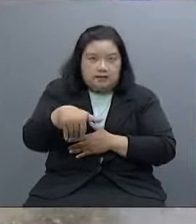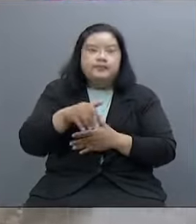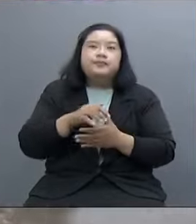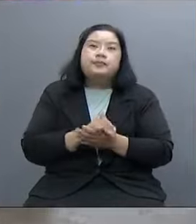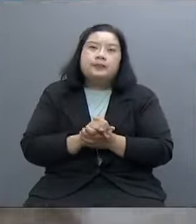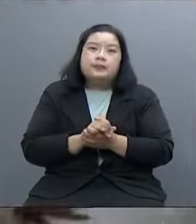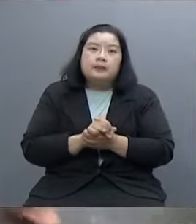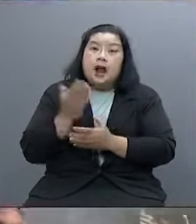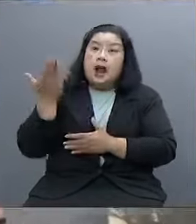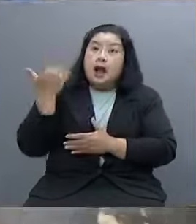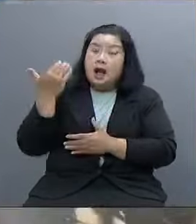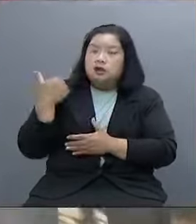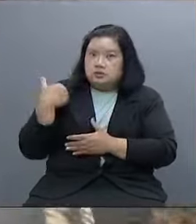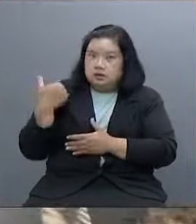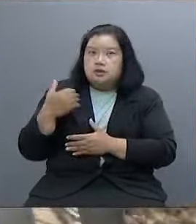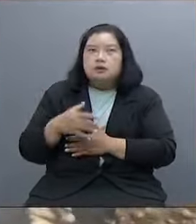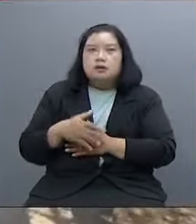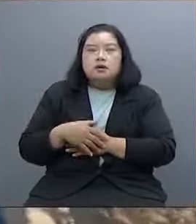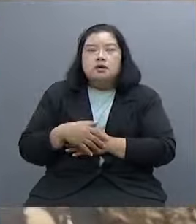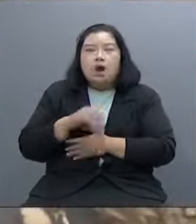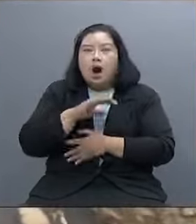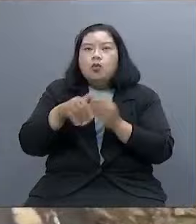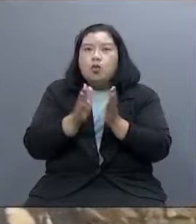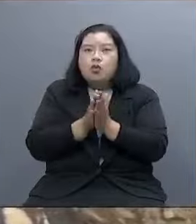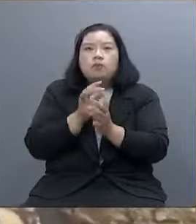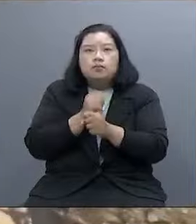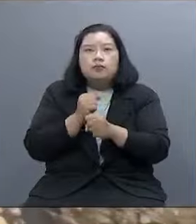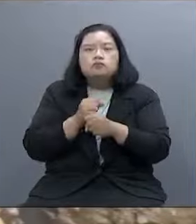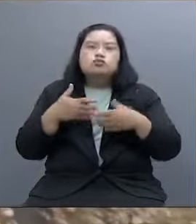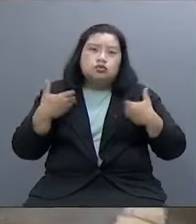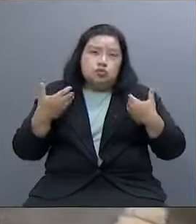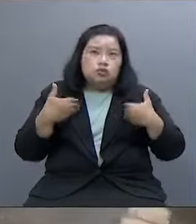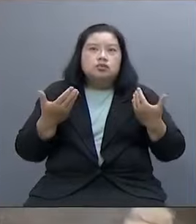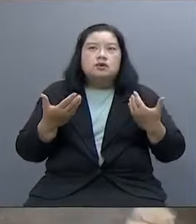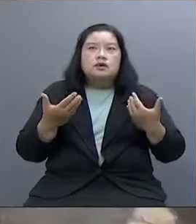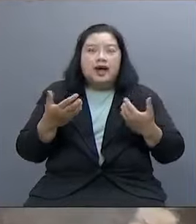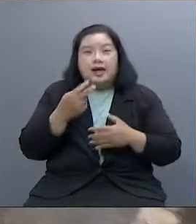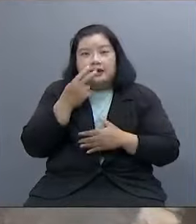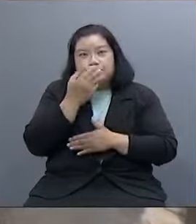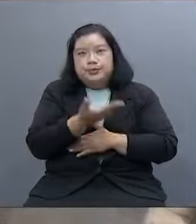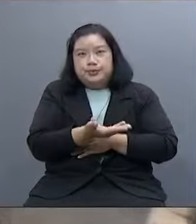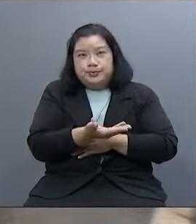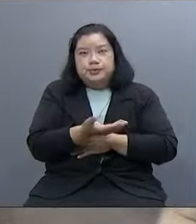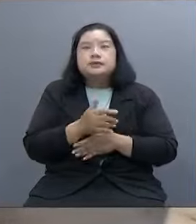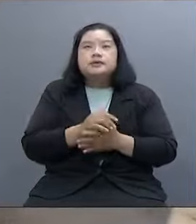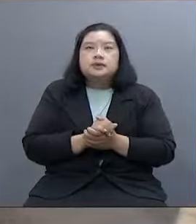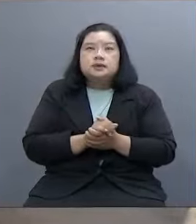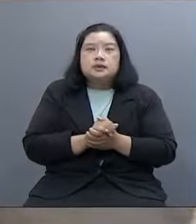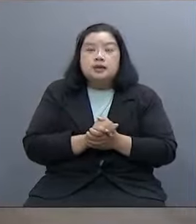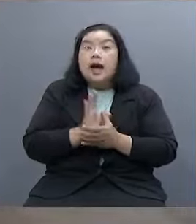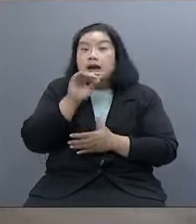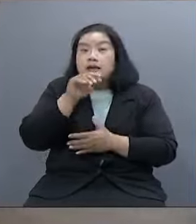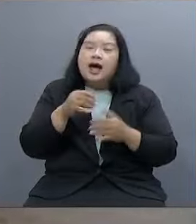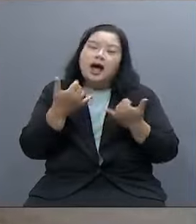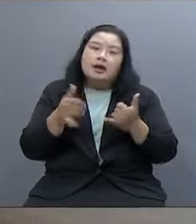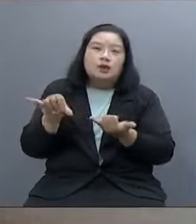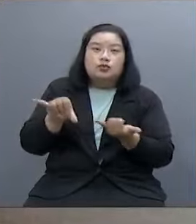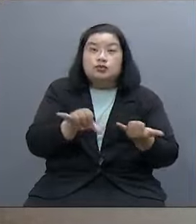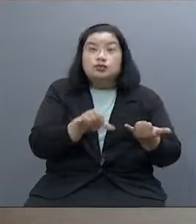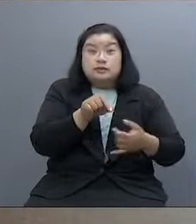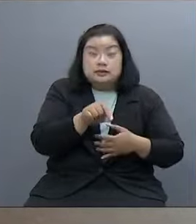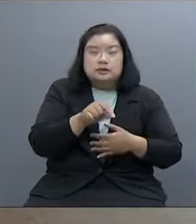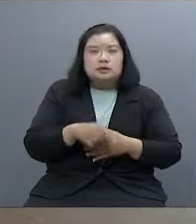กลุ่มครอบครัวโอ้โหพาลูกพาหลานมาทำกิจกรรมกันเป็นจำนวนมากเลยล่ะค่ะ คึกคักสุดๆนะคะซึ่งกิจกรรมที่จัดขึ้นครั้งนี้ค่ะทางศูนย์อนุ